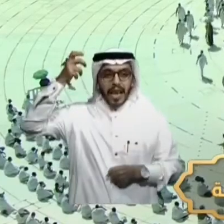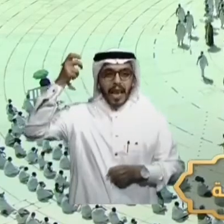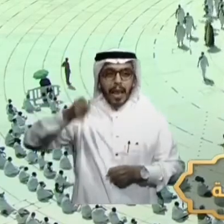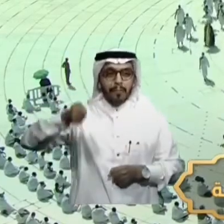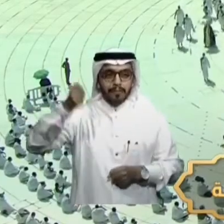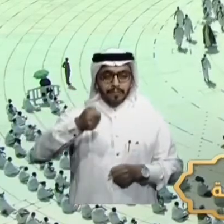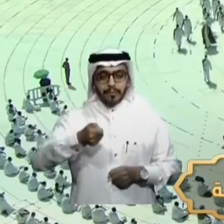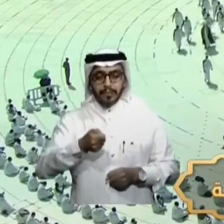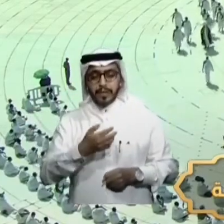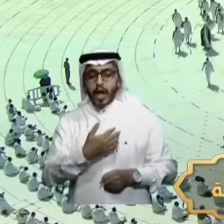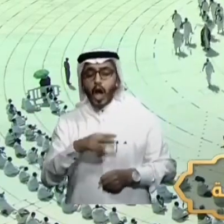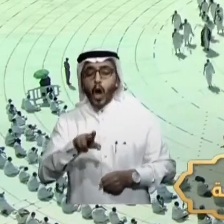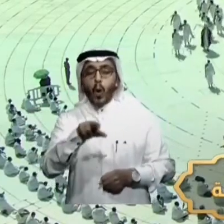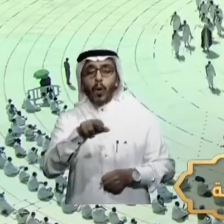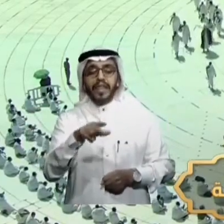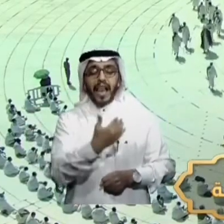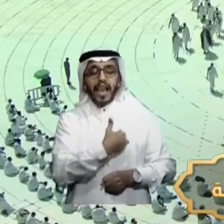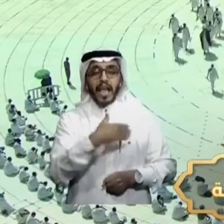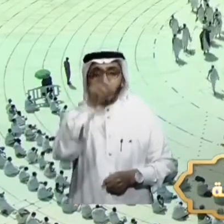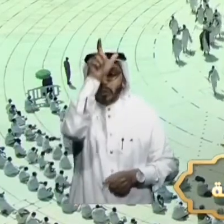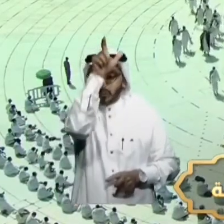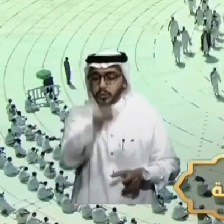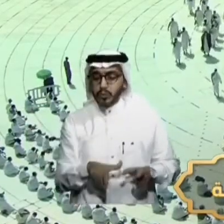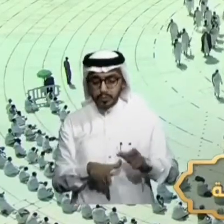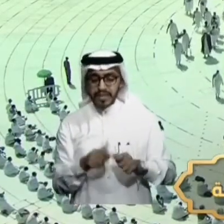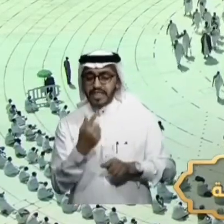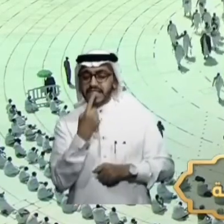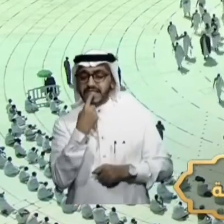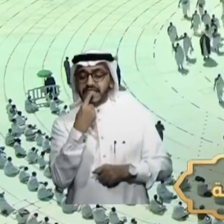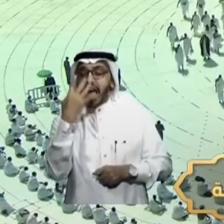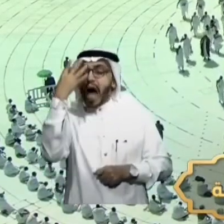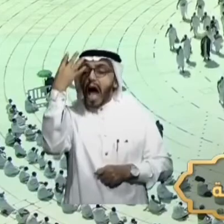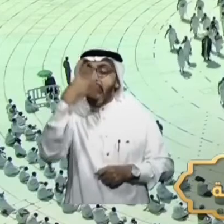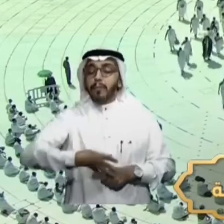وسلم. إخوة الإيمان، منذ ما يربو عن